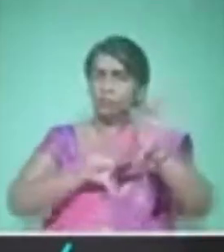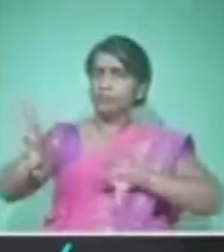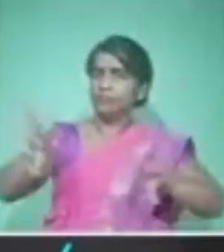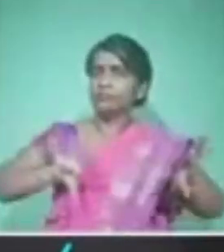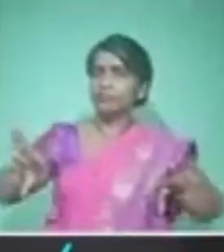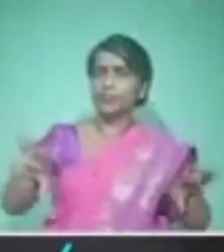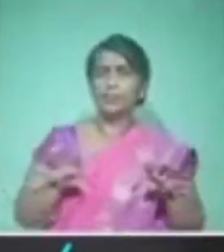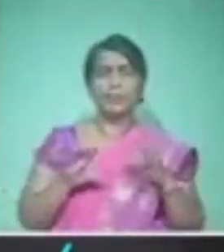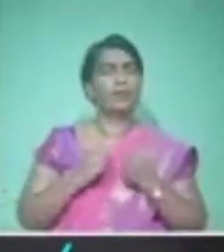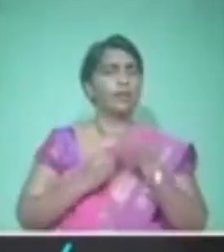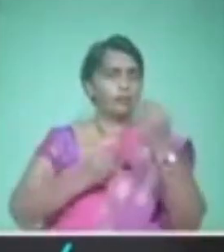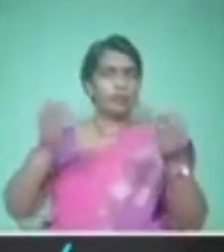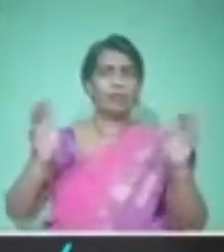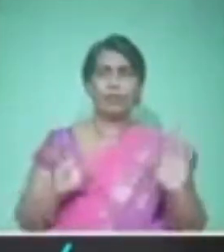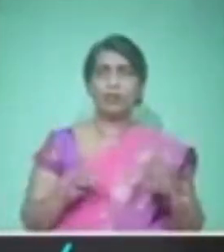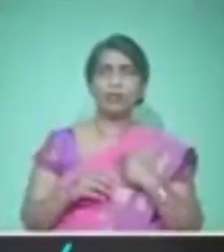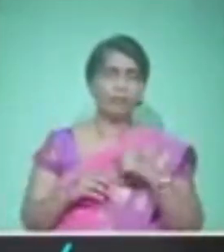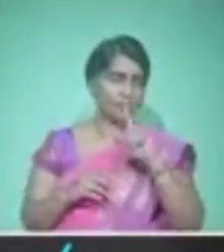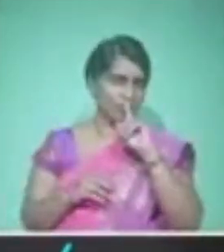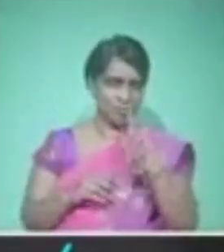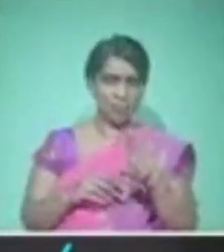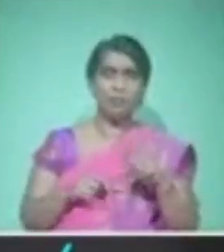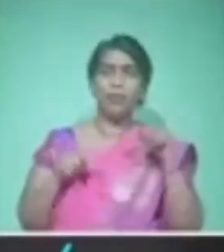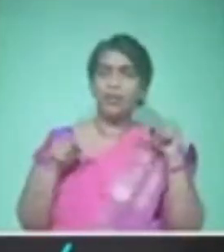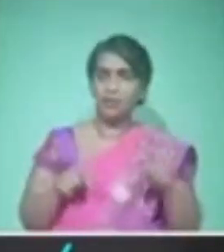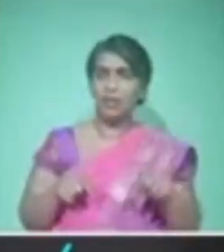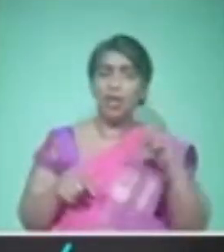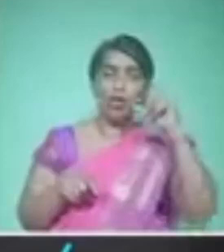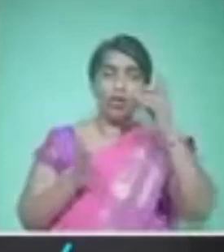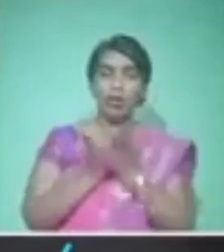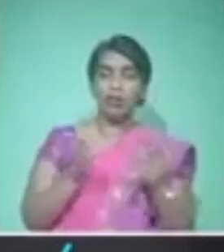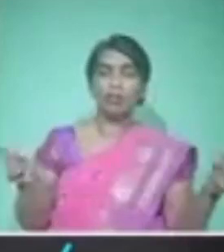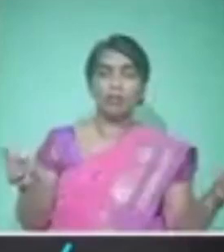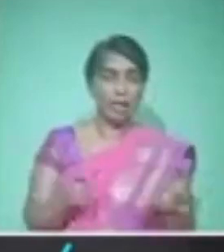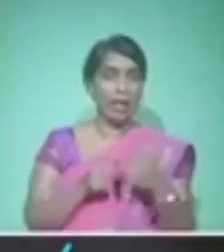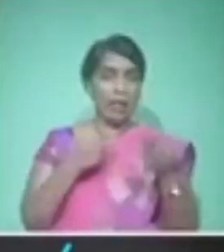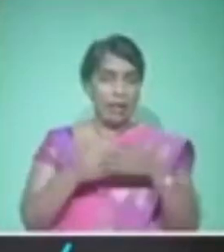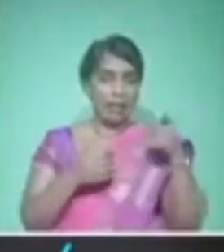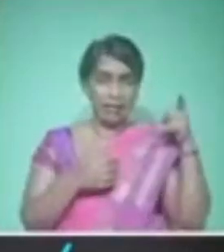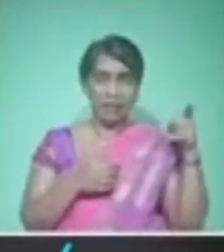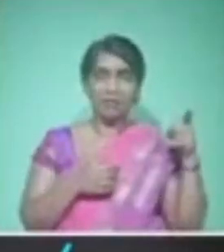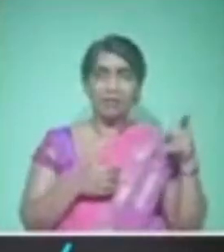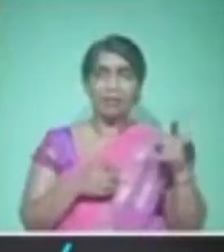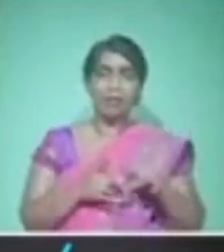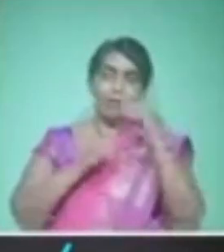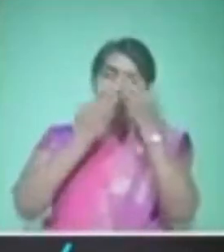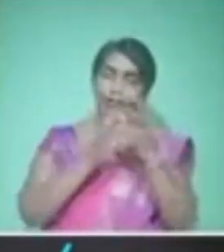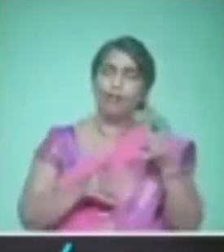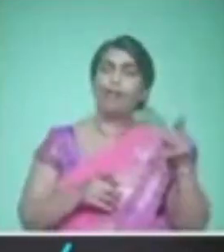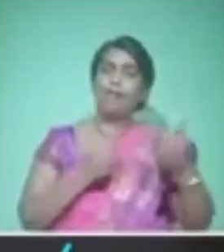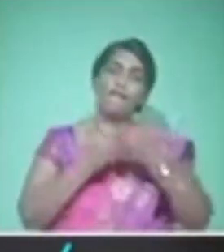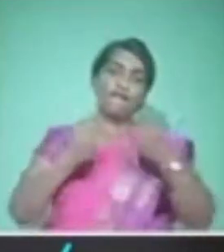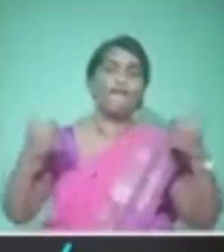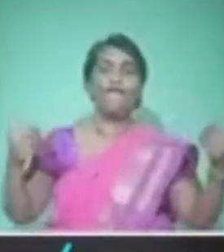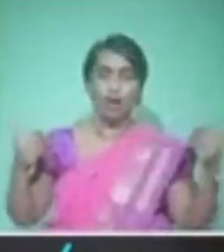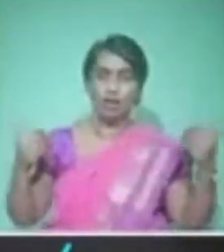වෙන කම්පැනි හදලා බෙදන්න ඕනේ මම ඉල්ලීමක් කරනවා දැන් මේ කොළඹ වරාය නගර කියලා එකක් එනවානේ අනේ මුල ඉඳලම ඒක වෙනම